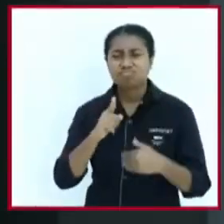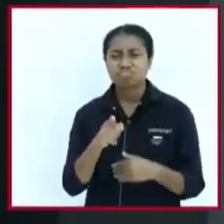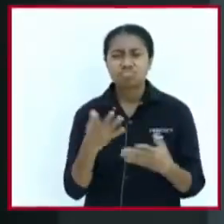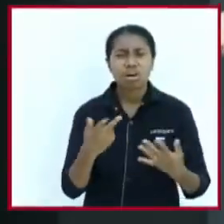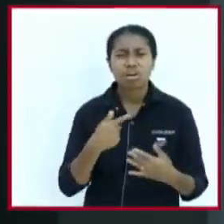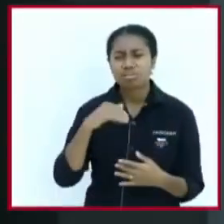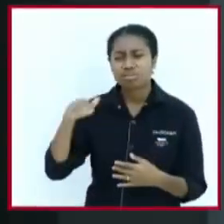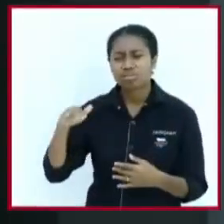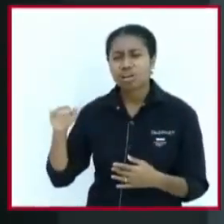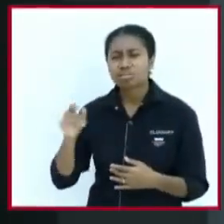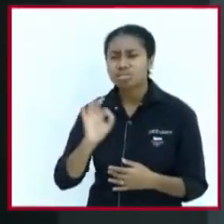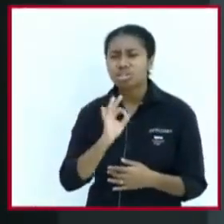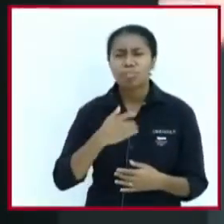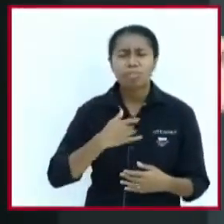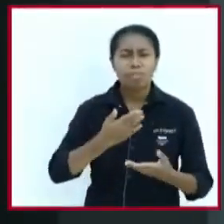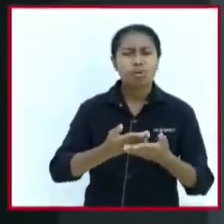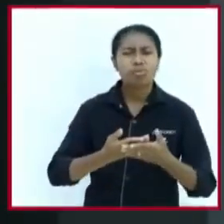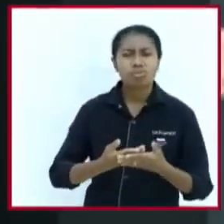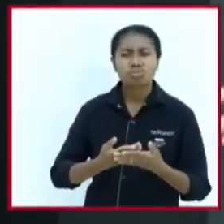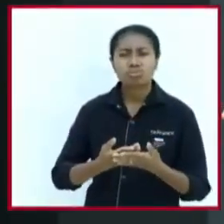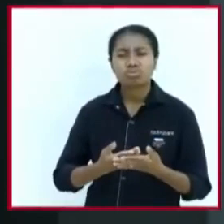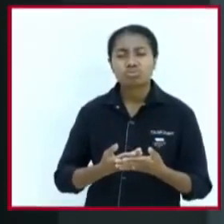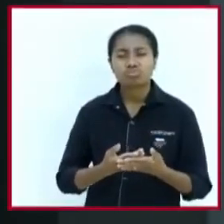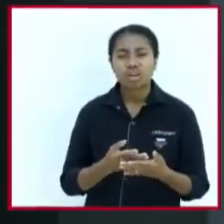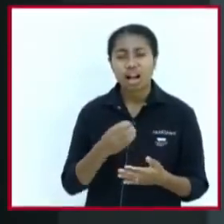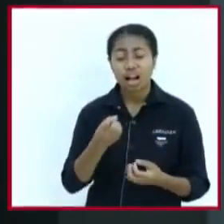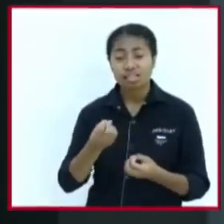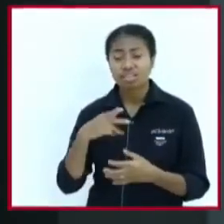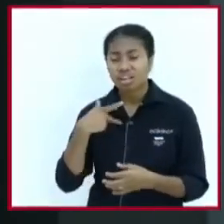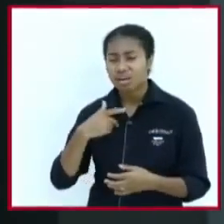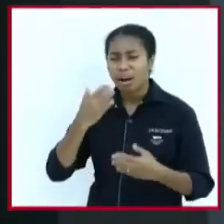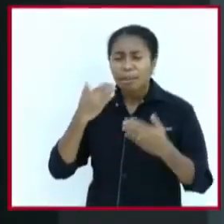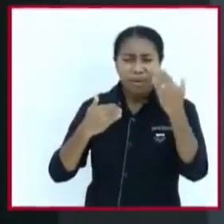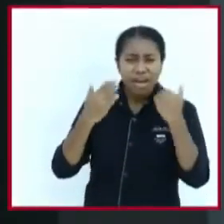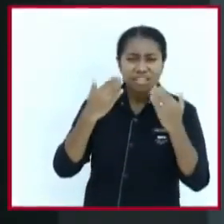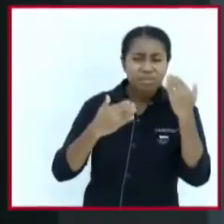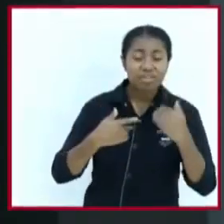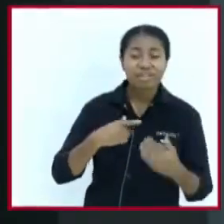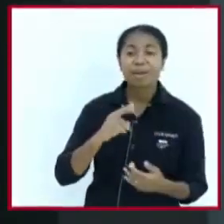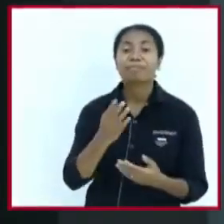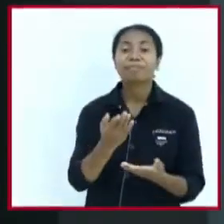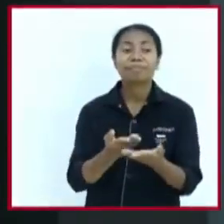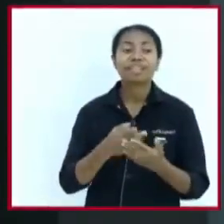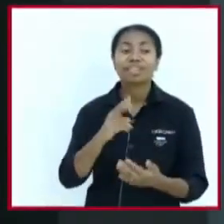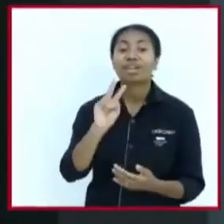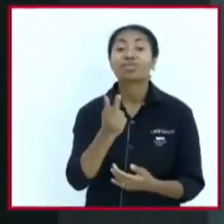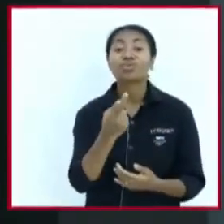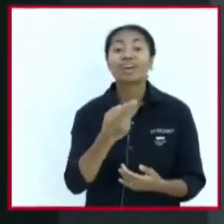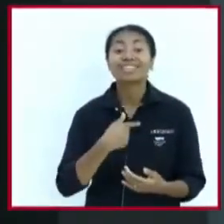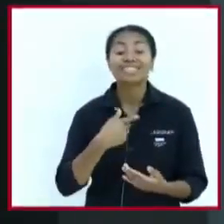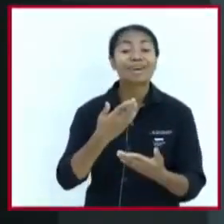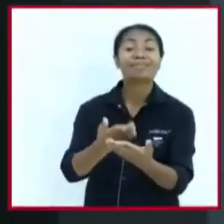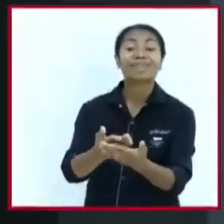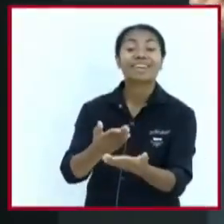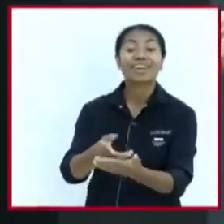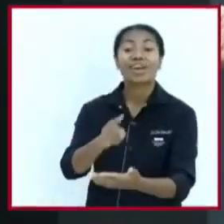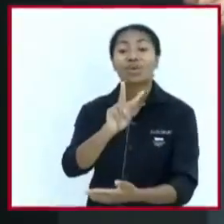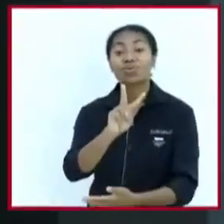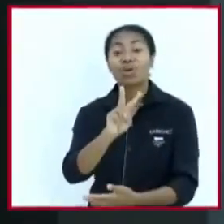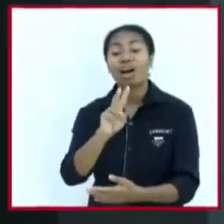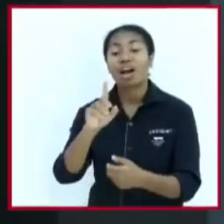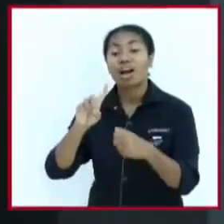kakak tidak mau kasih Kakak punya dua ada yang ngechat gua jadi 4G menangis dia makin menang itu dia minta tukar ludah menentukan saya kasih lihat 2